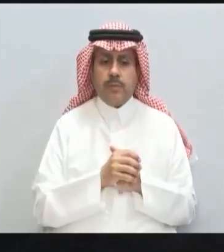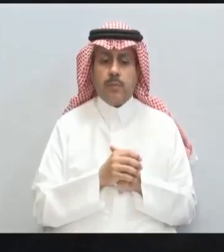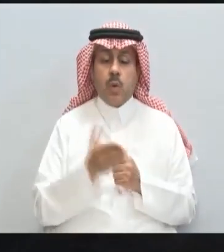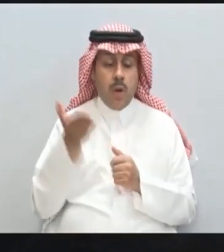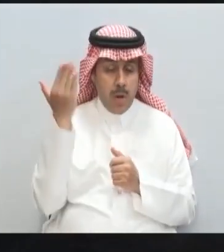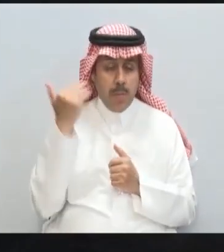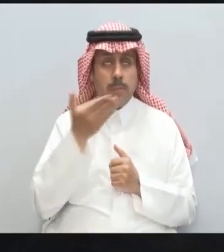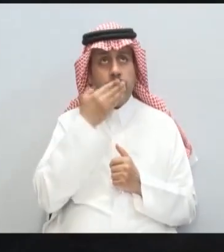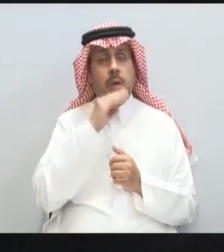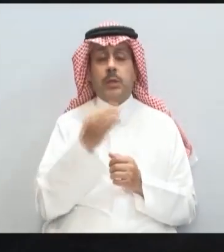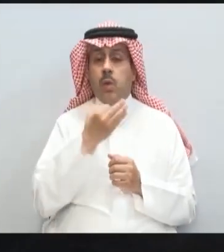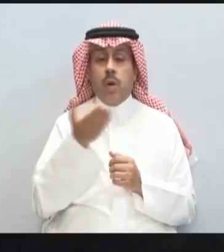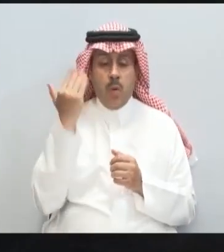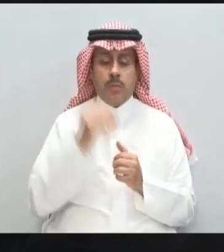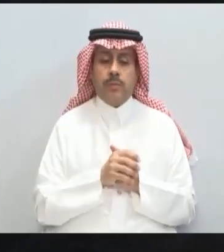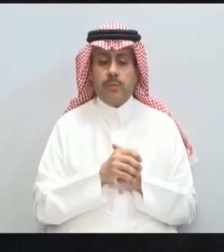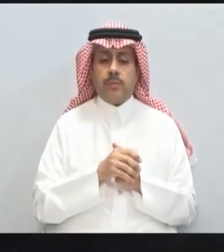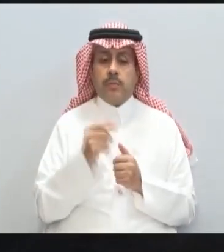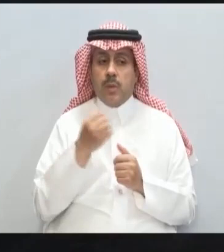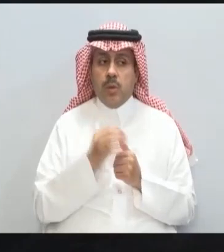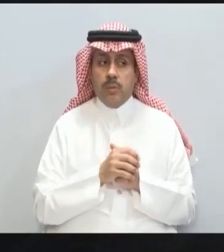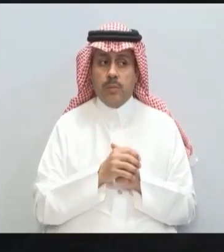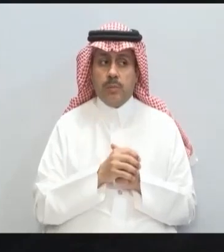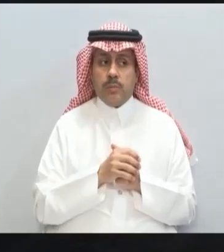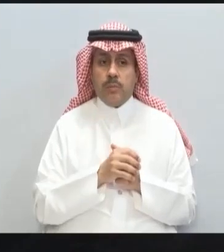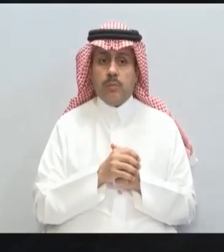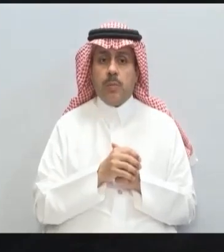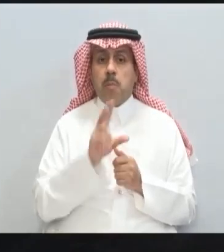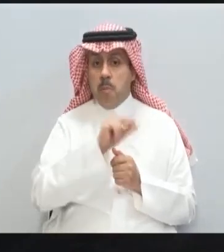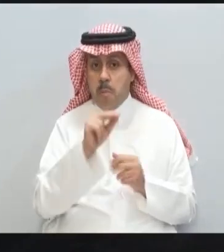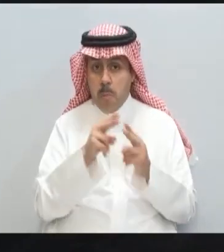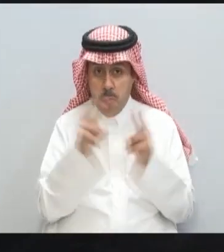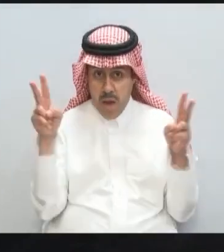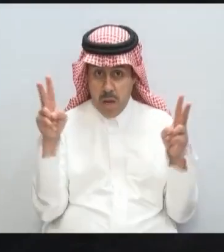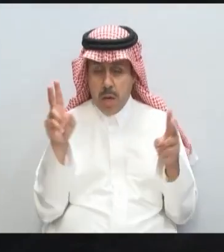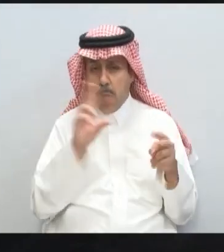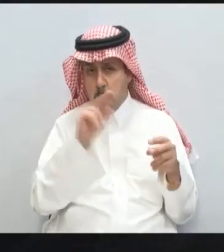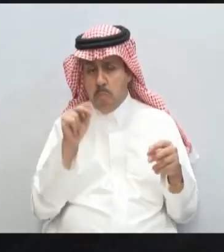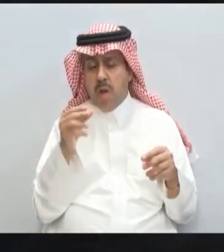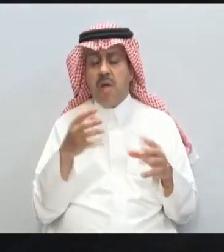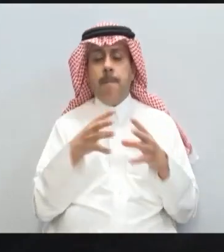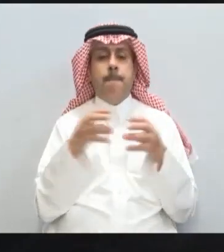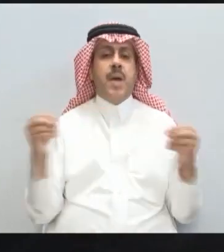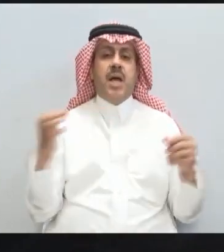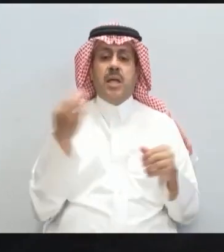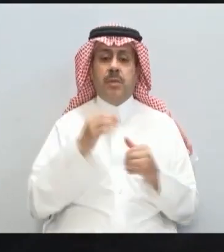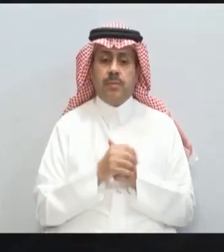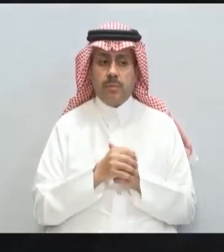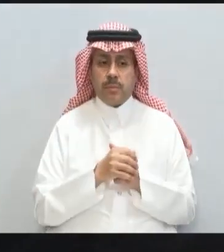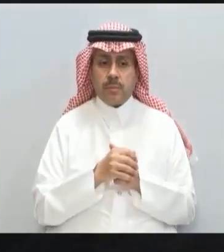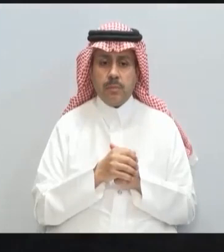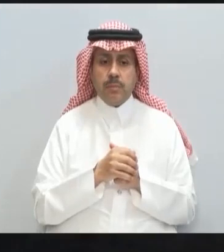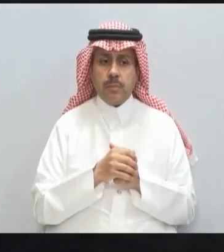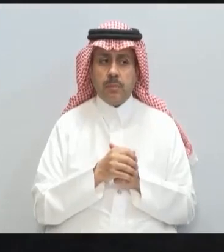الله تعالى تلوناها سابقا لكن الان نقف واياكم مع بيان بعض معاني الكلمات في هذه